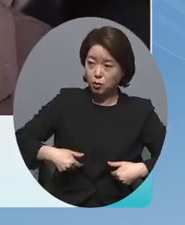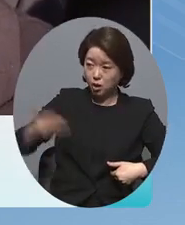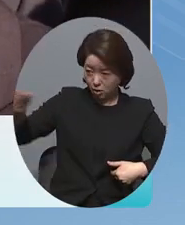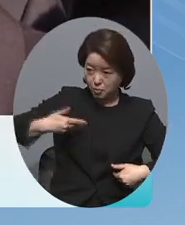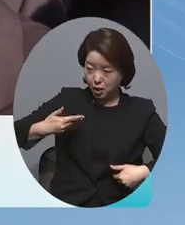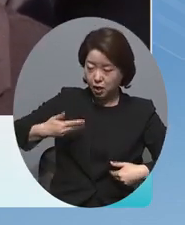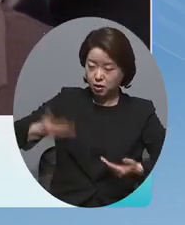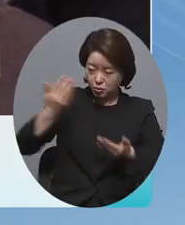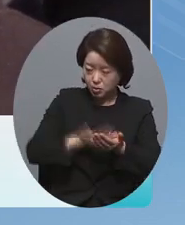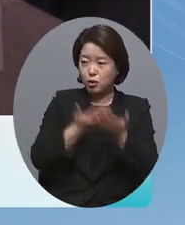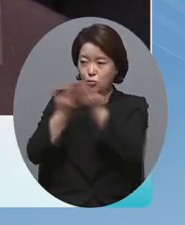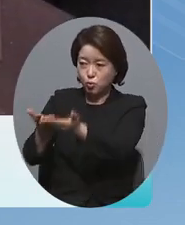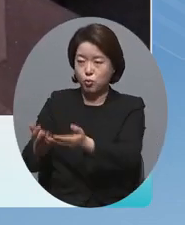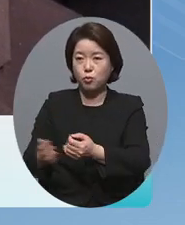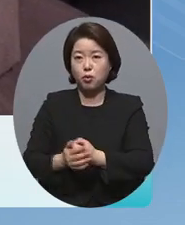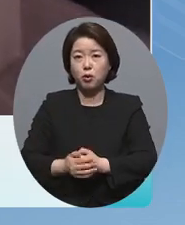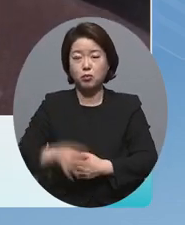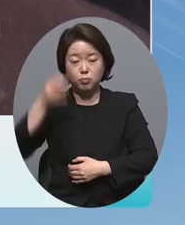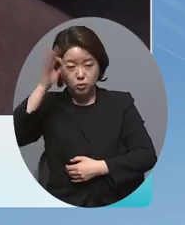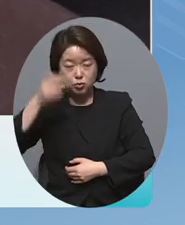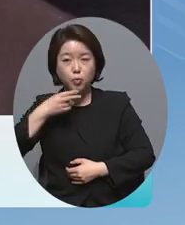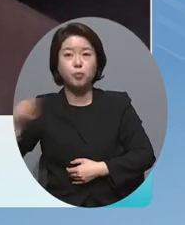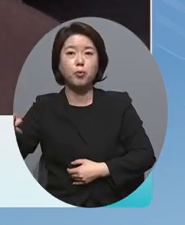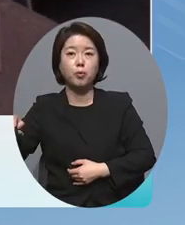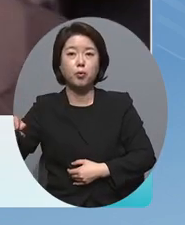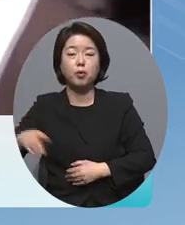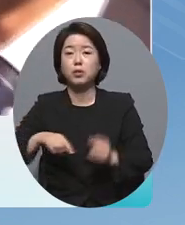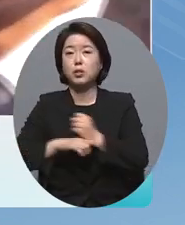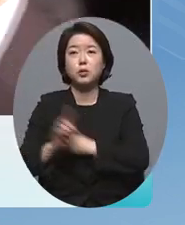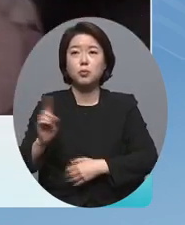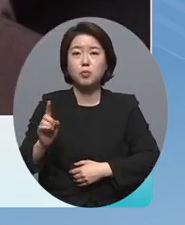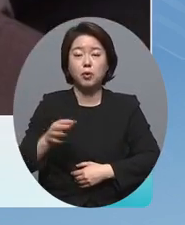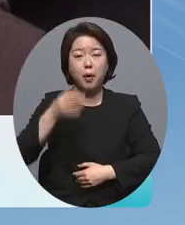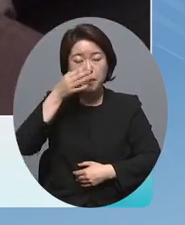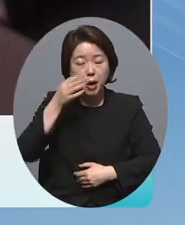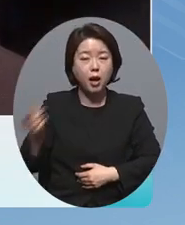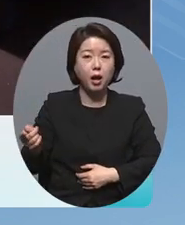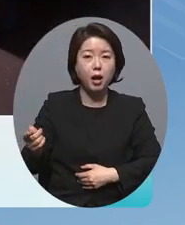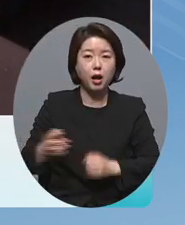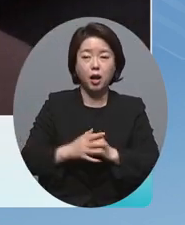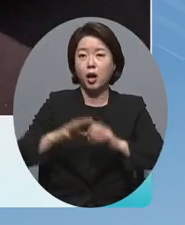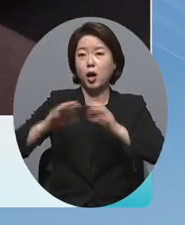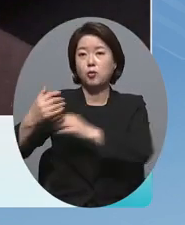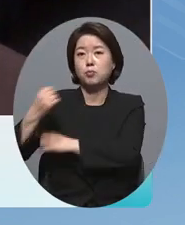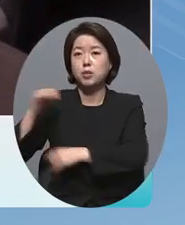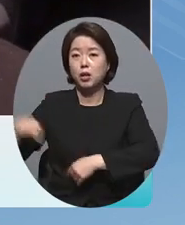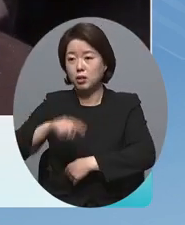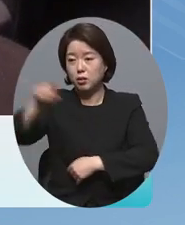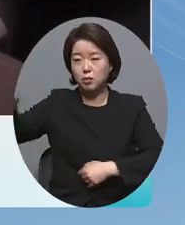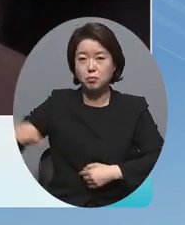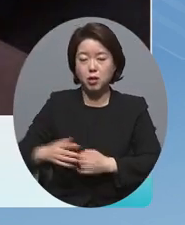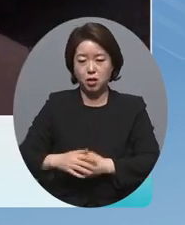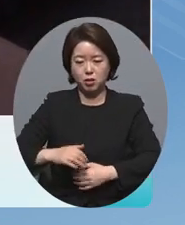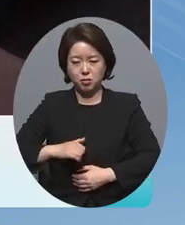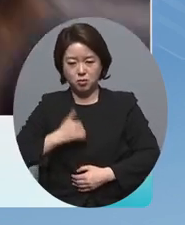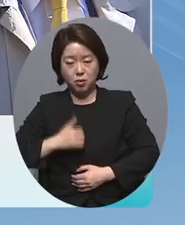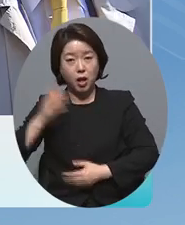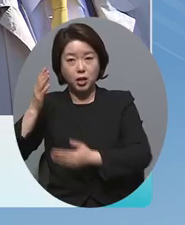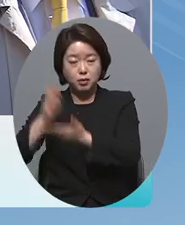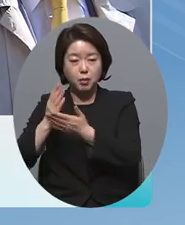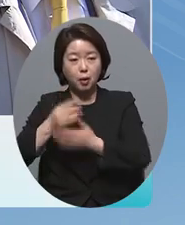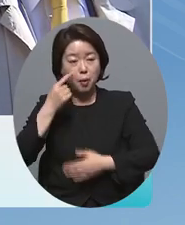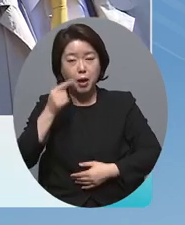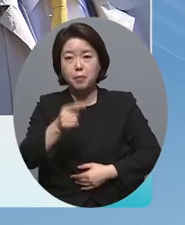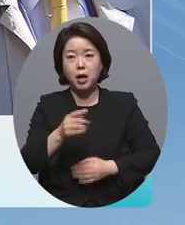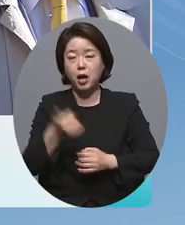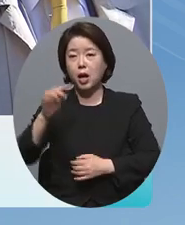근데 그것도 받아들이지 않았어요. 그 이유는 한번 보십시오. 국민의힘 쪽이나 이런 분들도 너무 흥분하지 말고 한번 보세요. 뭐